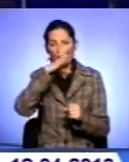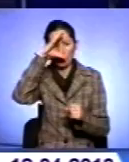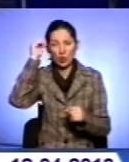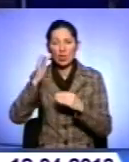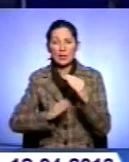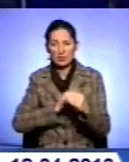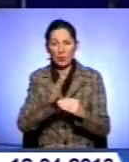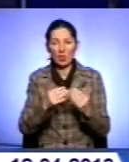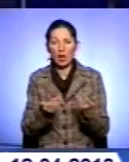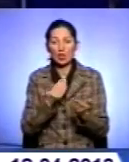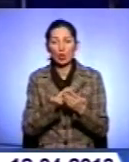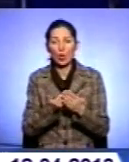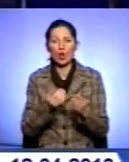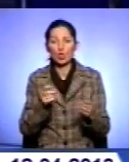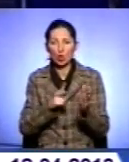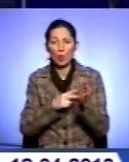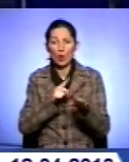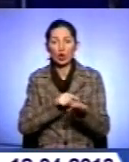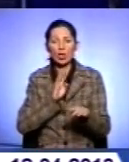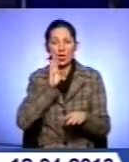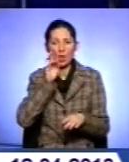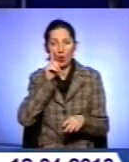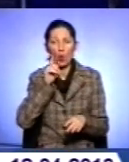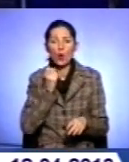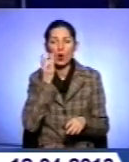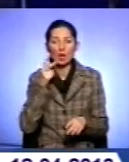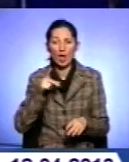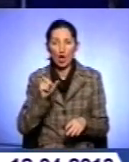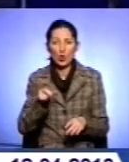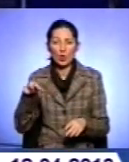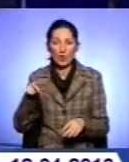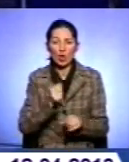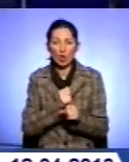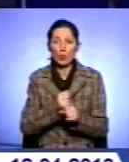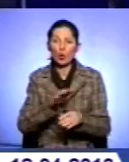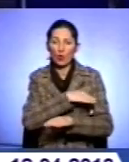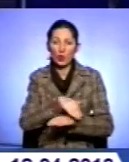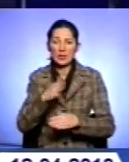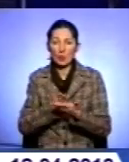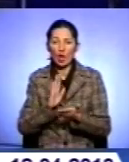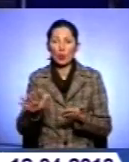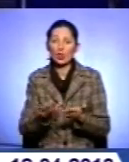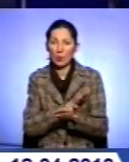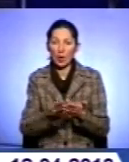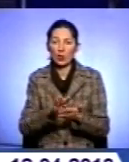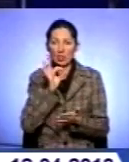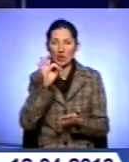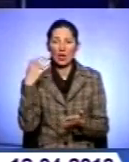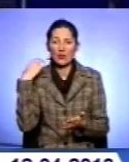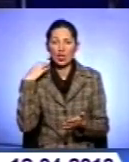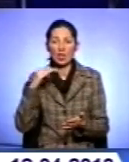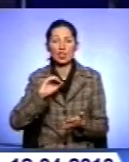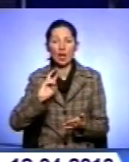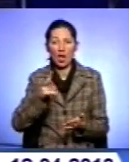мають бути прибрані, сказав начальник управління ЖКГ, благоустрою та екології міської ради Микола Лесів. Для прибирання